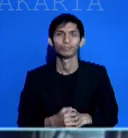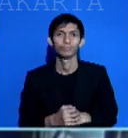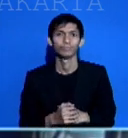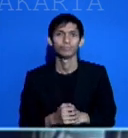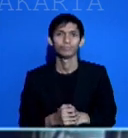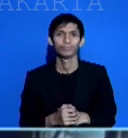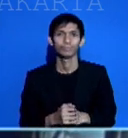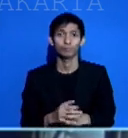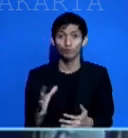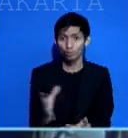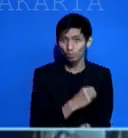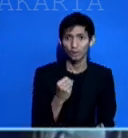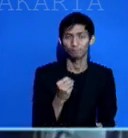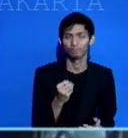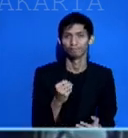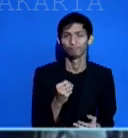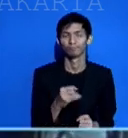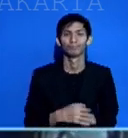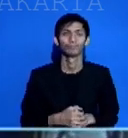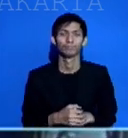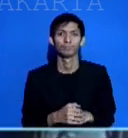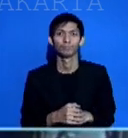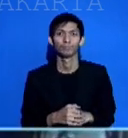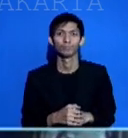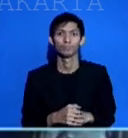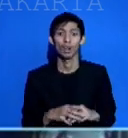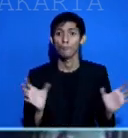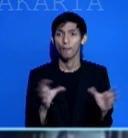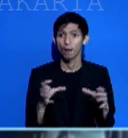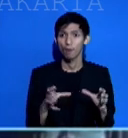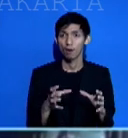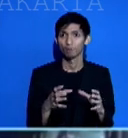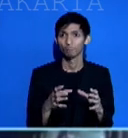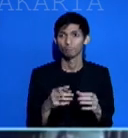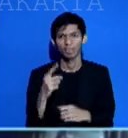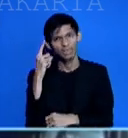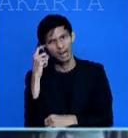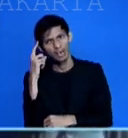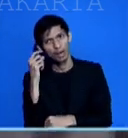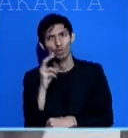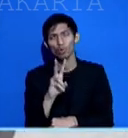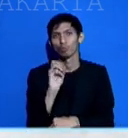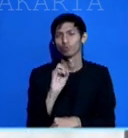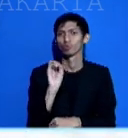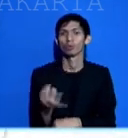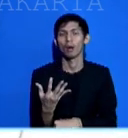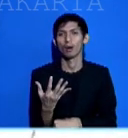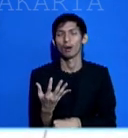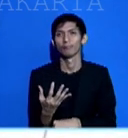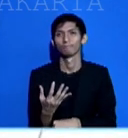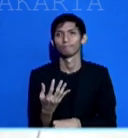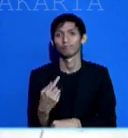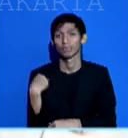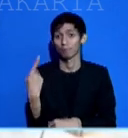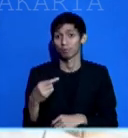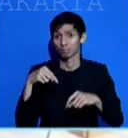oleh para pelaku, kemudian barang-barang itu masih ditaksir sekitar 20 jutaan. Hingga saat ini,